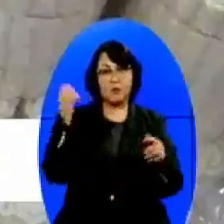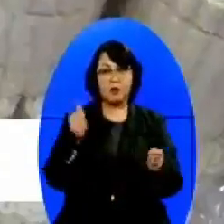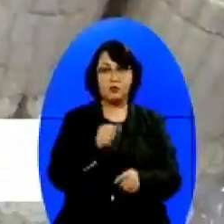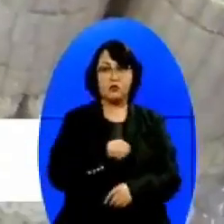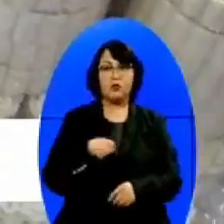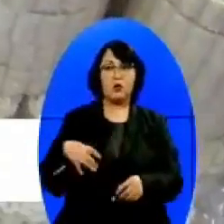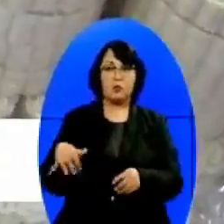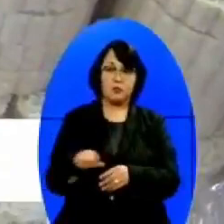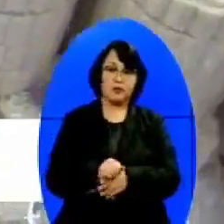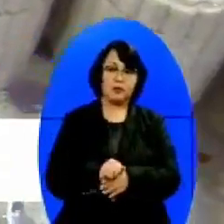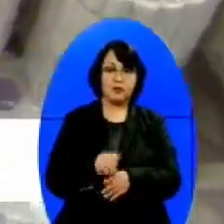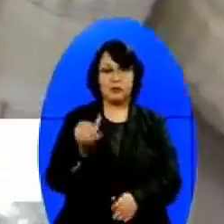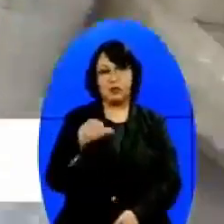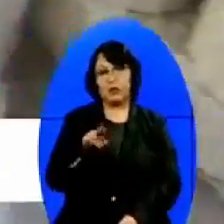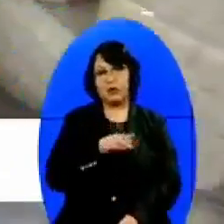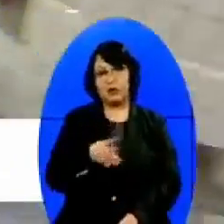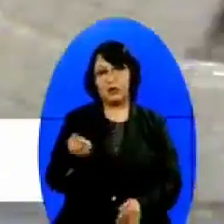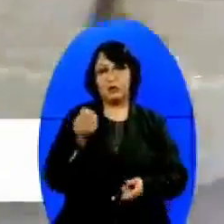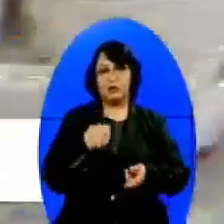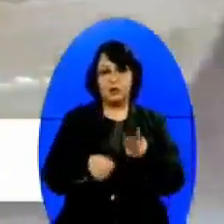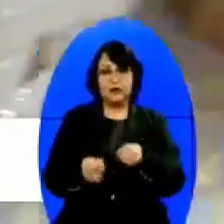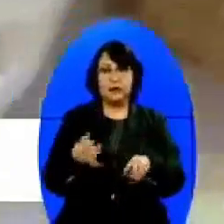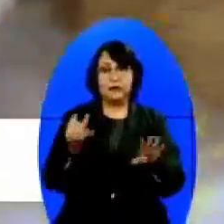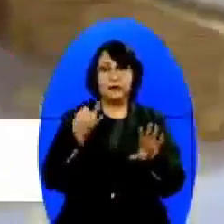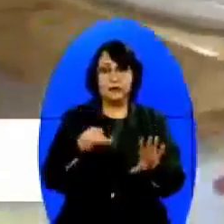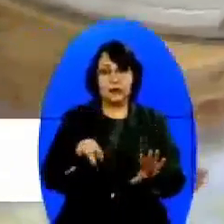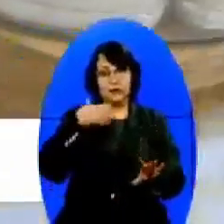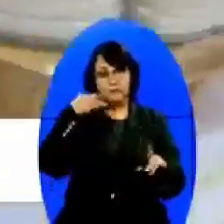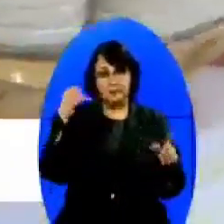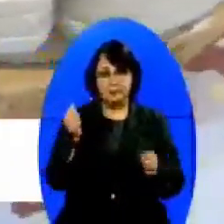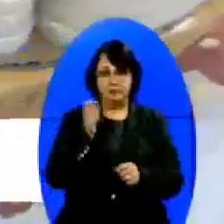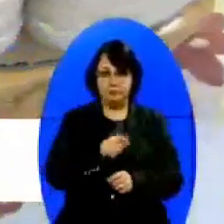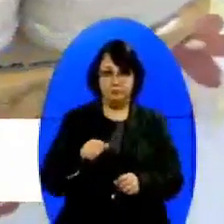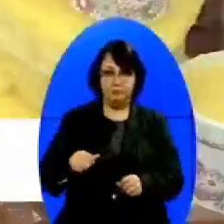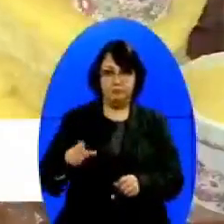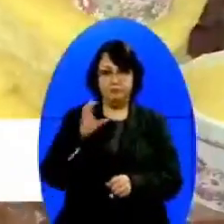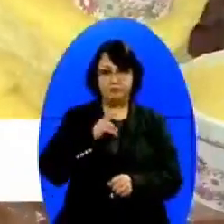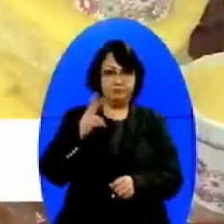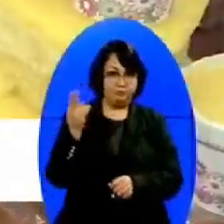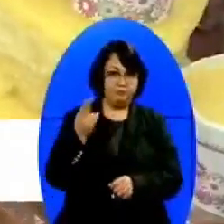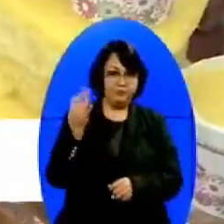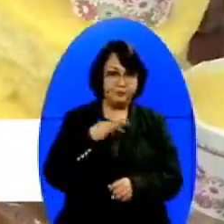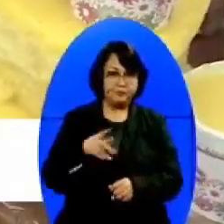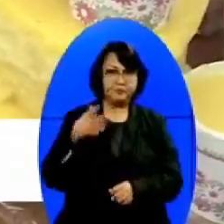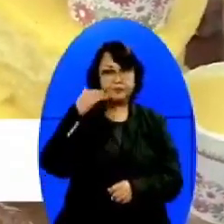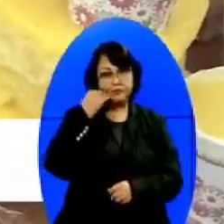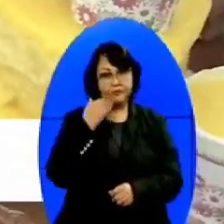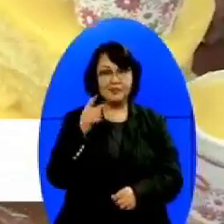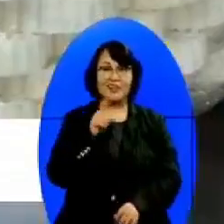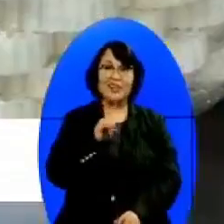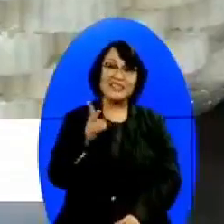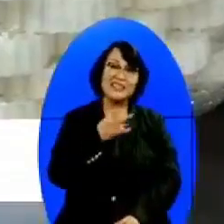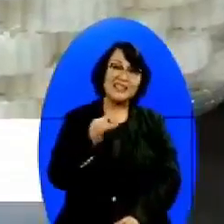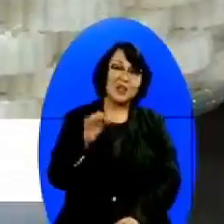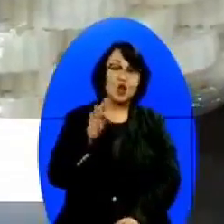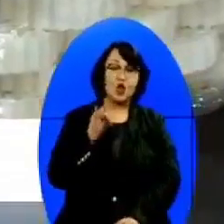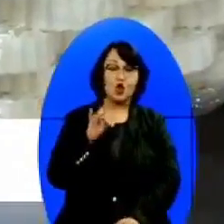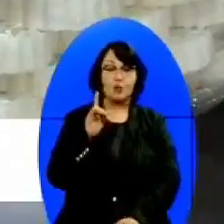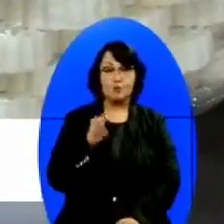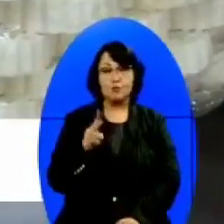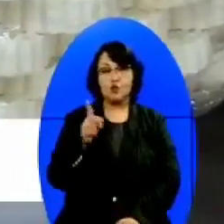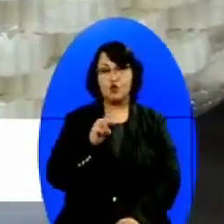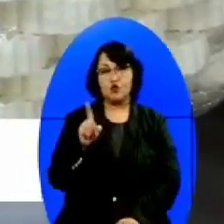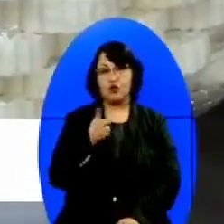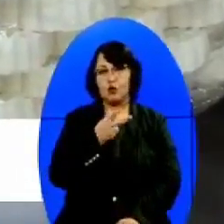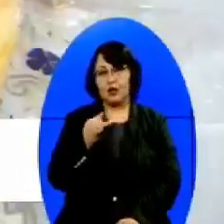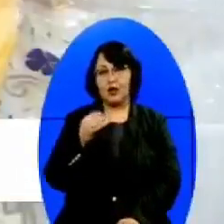эдэгэн худалдан борлуулдаг уламжлалтай. Энэ удаад 70 гаруй малчид өөрсдийн бэлтгэсэн сүү цагаан эдэ, аруул, ээлзгий, өрөм зөөхий зэрэг 10 гаруй нэр